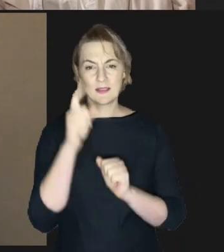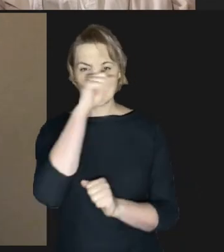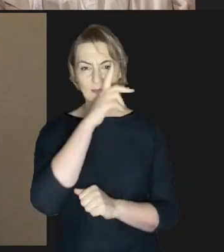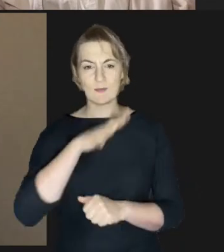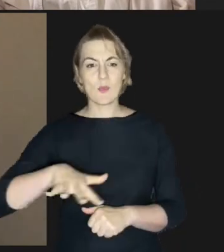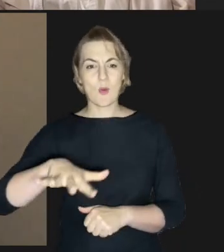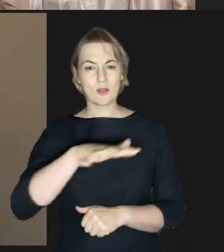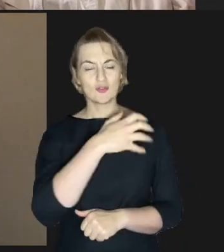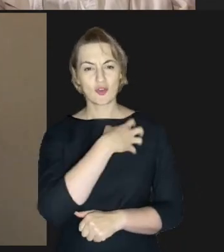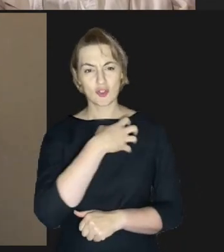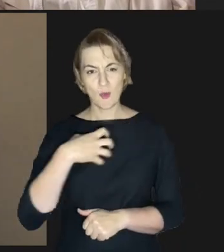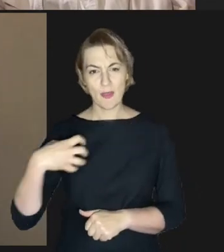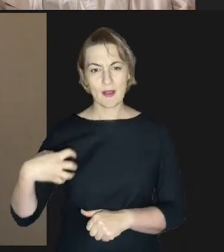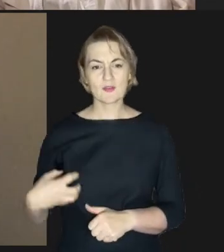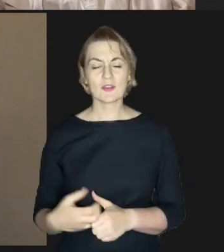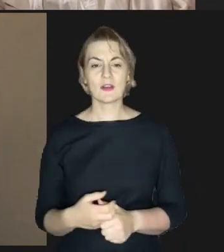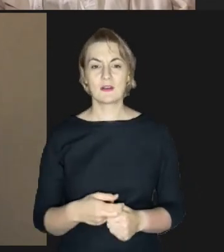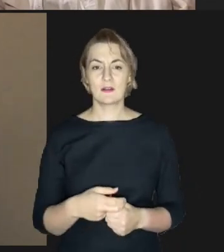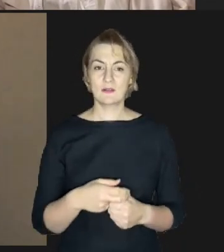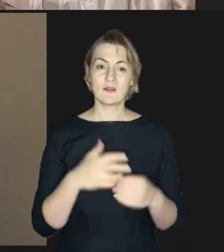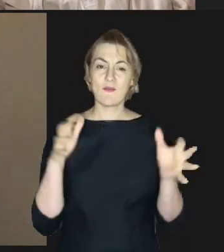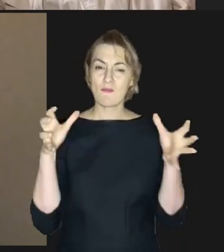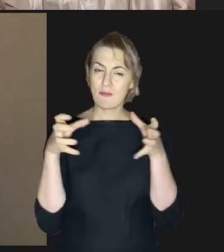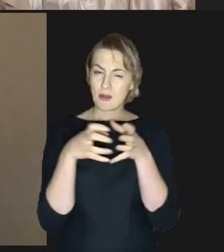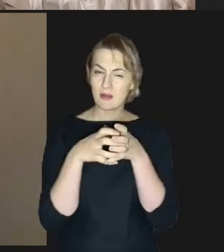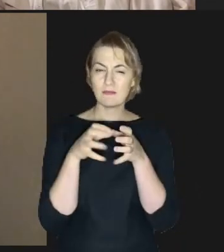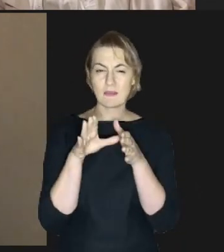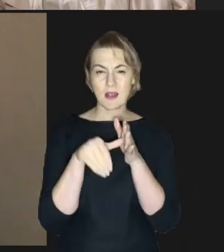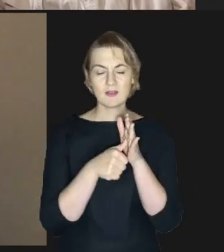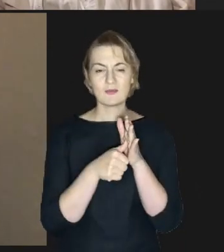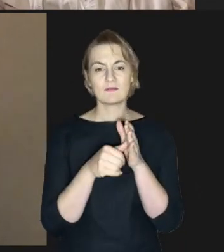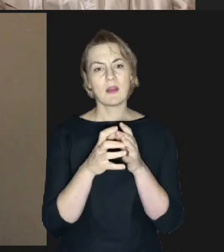w wielkich metropoliach, czy raczej w mniejszych ośrodkach?